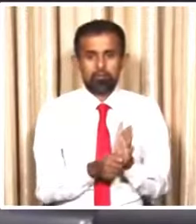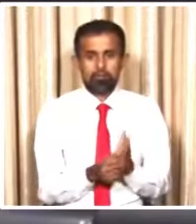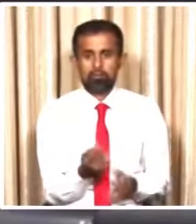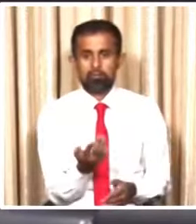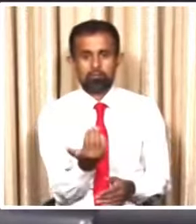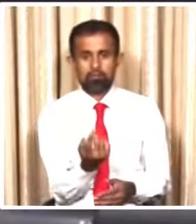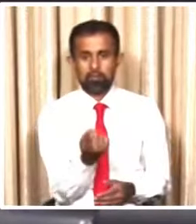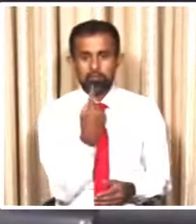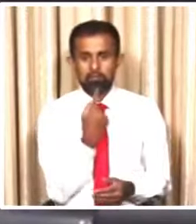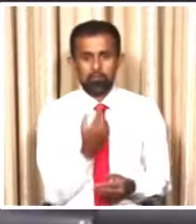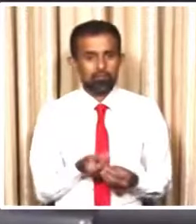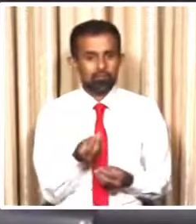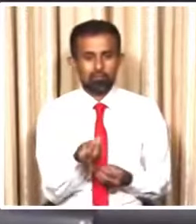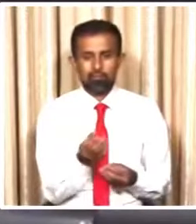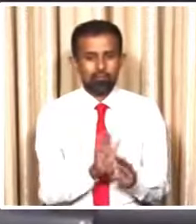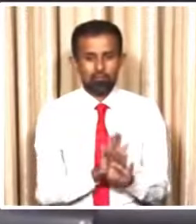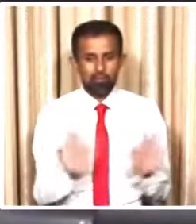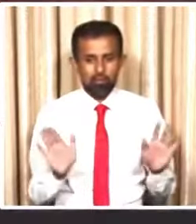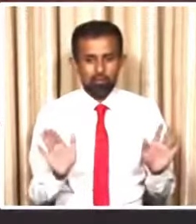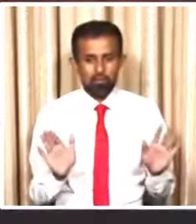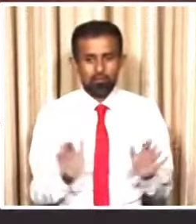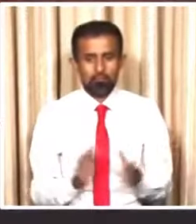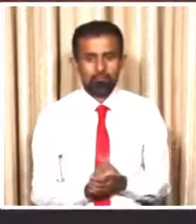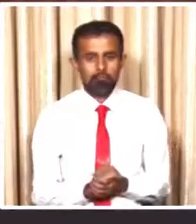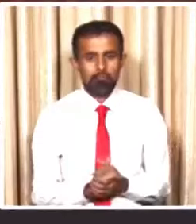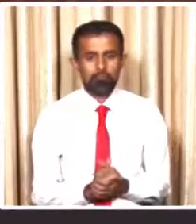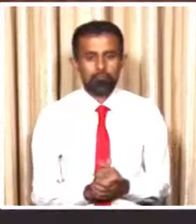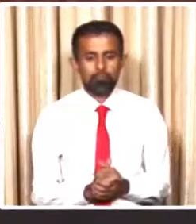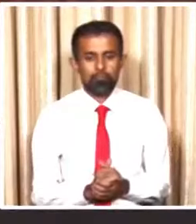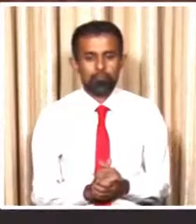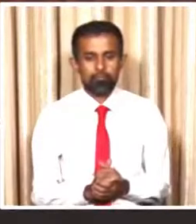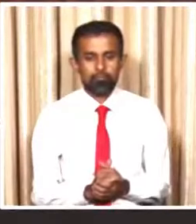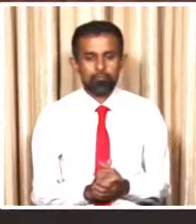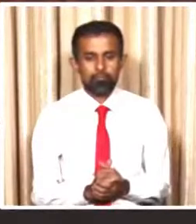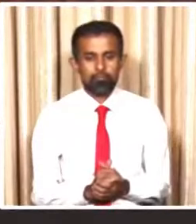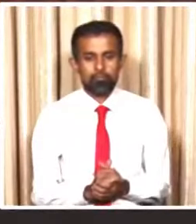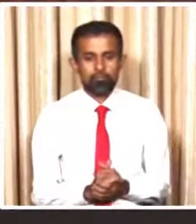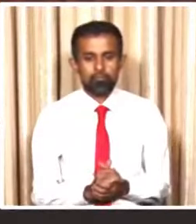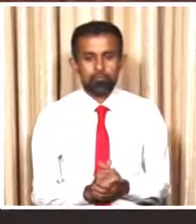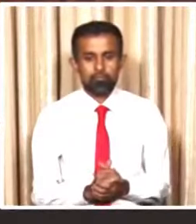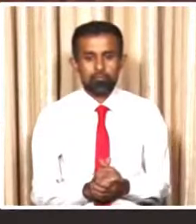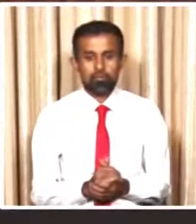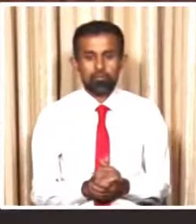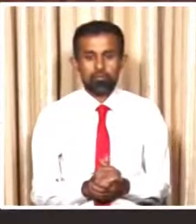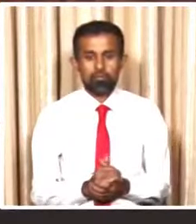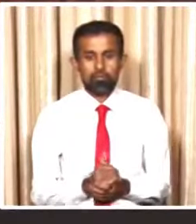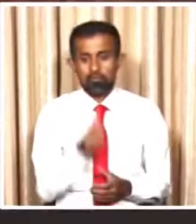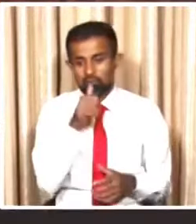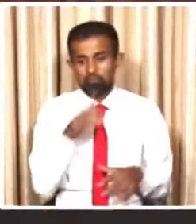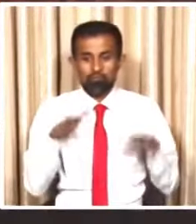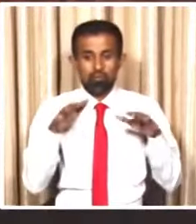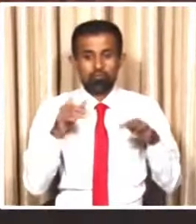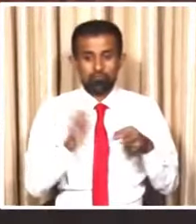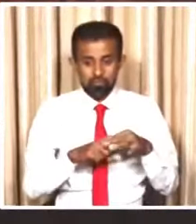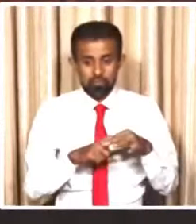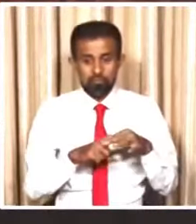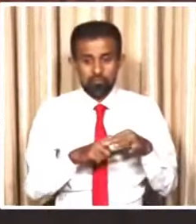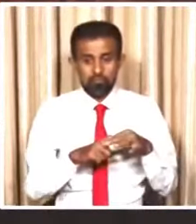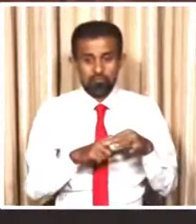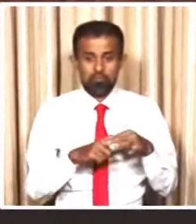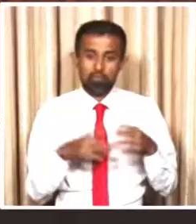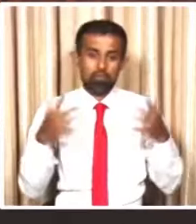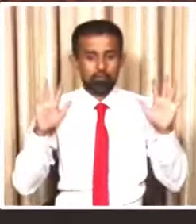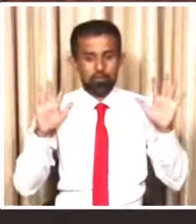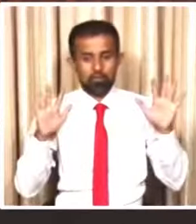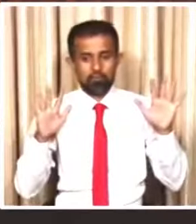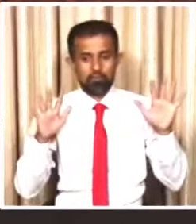ඉල්ලුවට දෙන්න සූදානම් නැහැ. කොහොමද ඉස්සුදී අමතුමා? කරුණාකරලා දැන් ඔය ගංගතුර ප්‍රශ්නේ